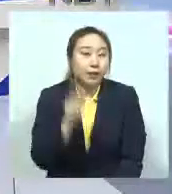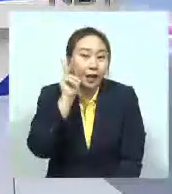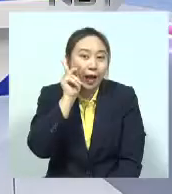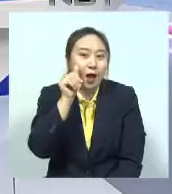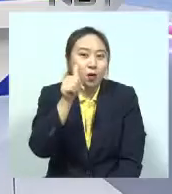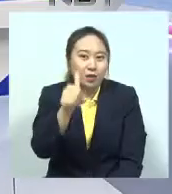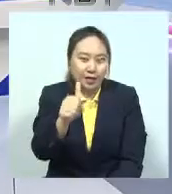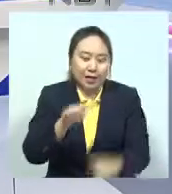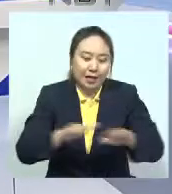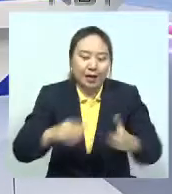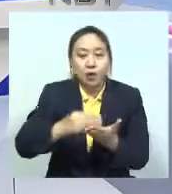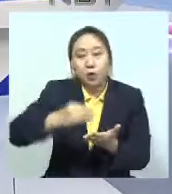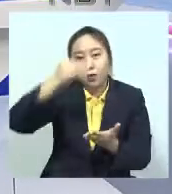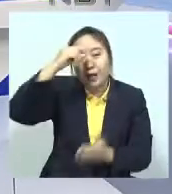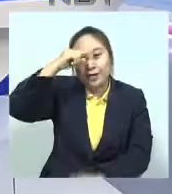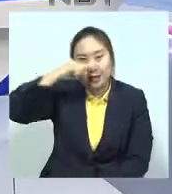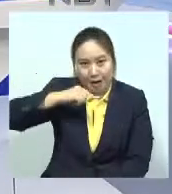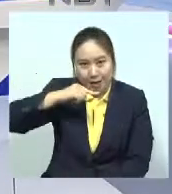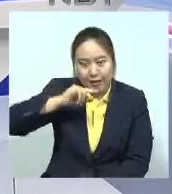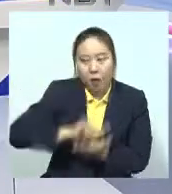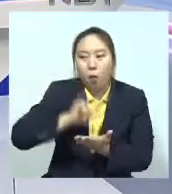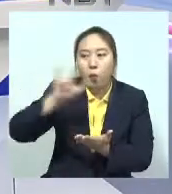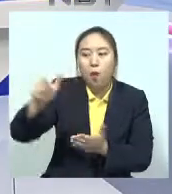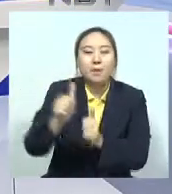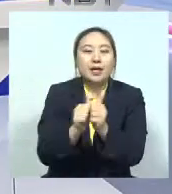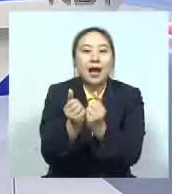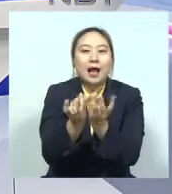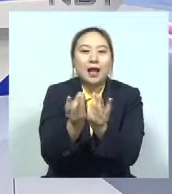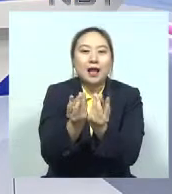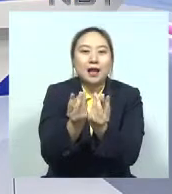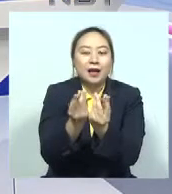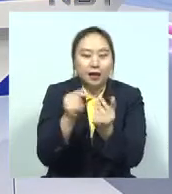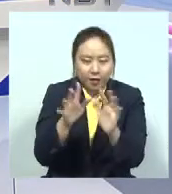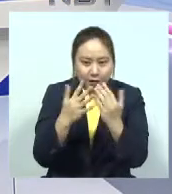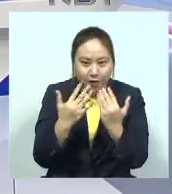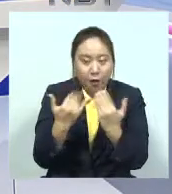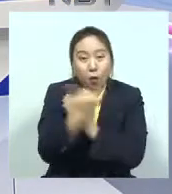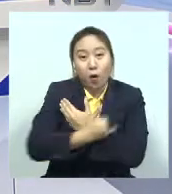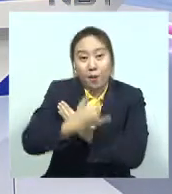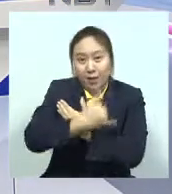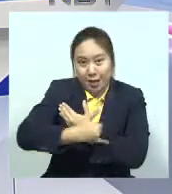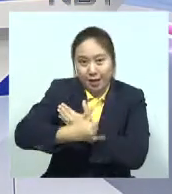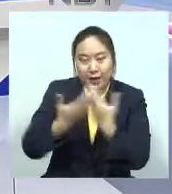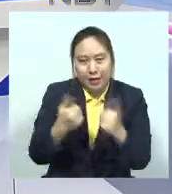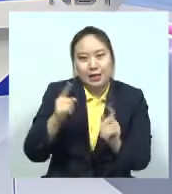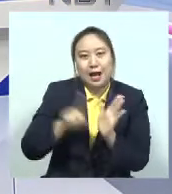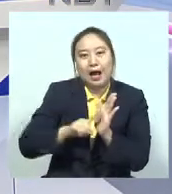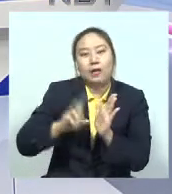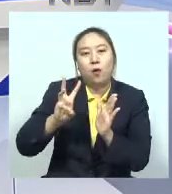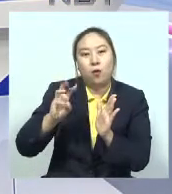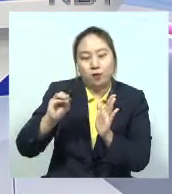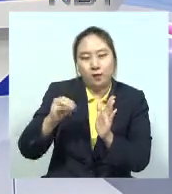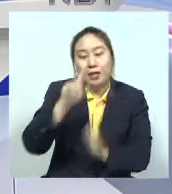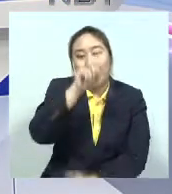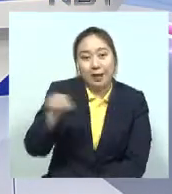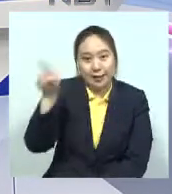มีข่าวดีของน้องๆ นักเรียนไทยนะคะที่เดินทางไปแข่งขันคณิตศาสตร์โอลิมปิกระหว่างประเทศครั้งที่60ที่สหรา